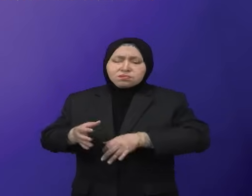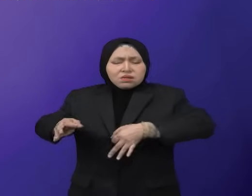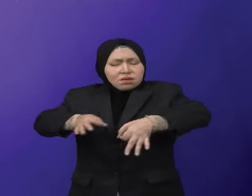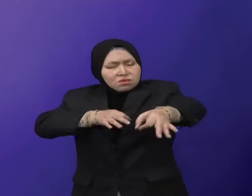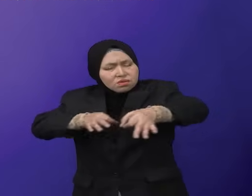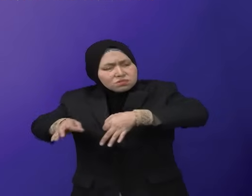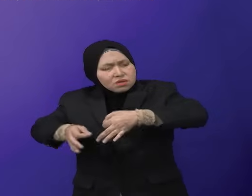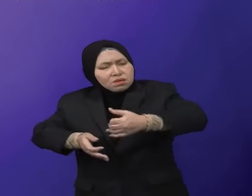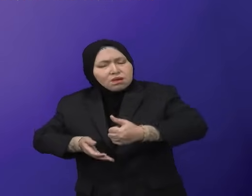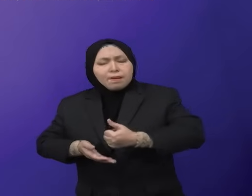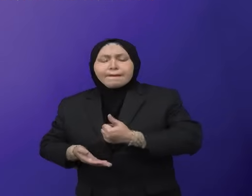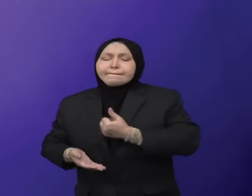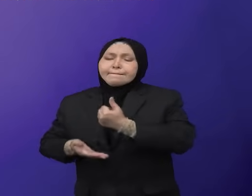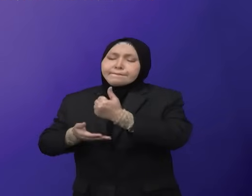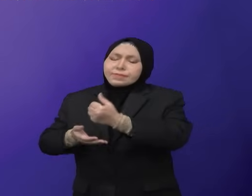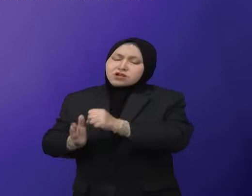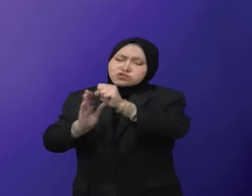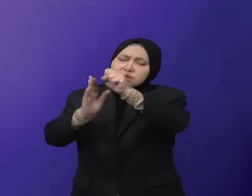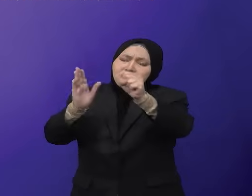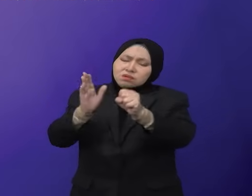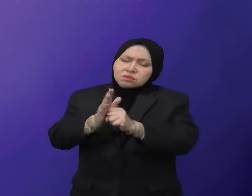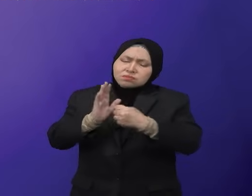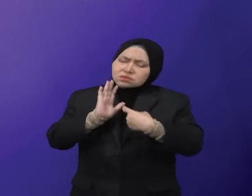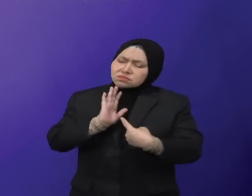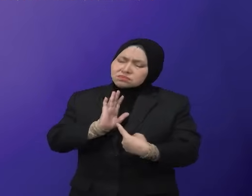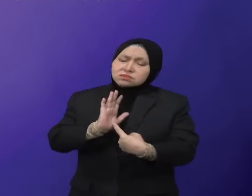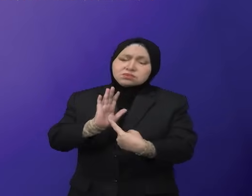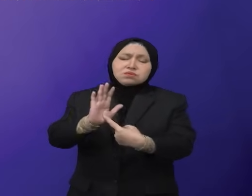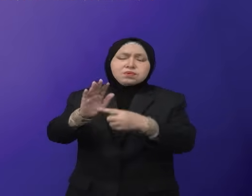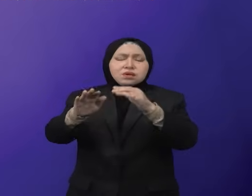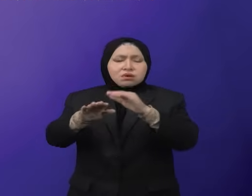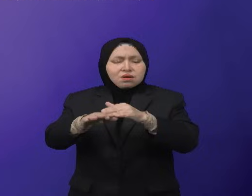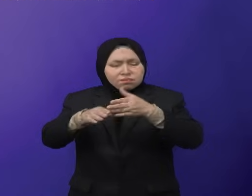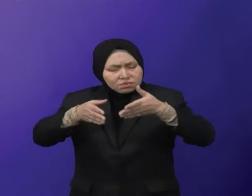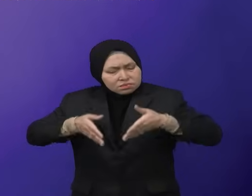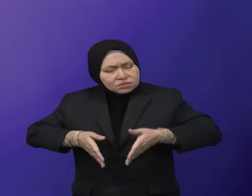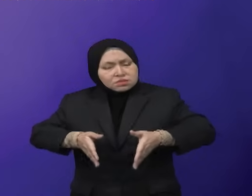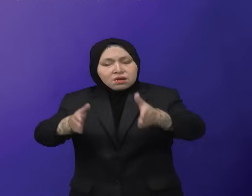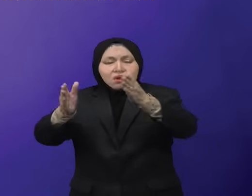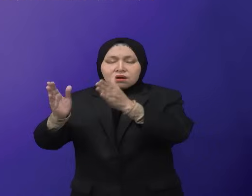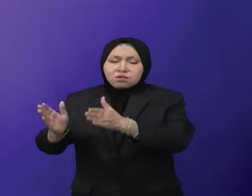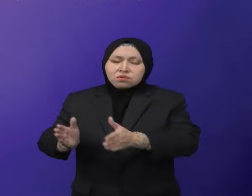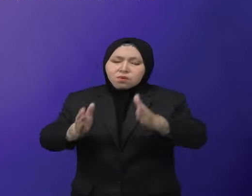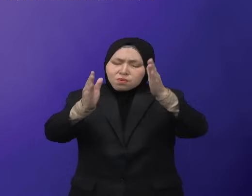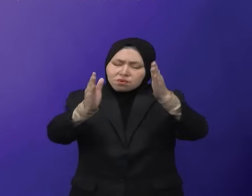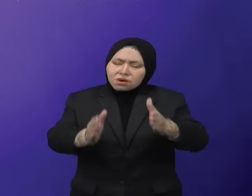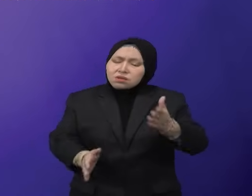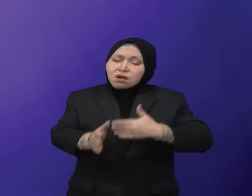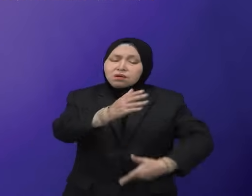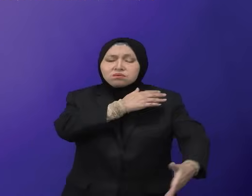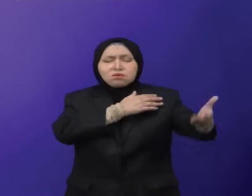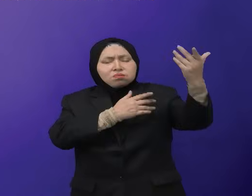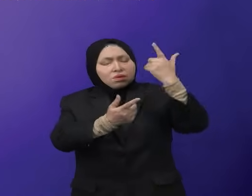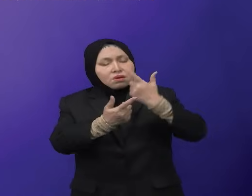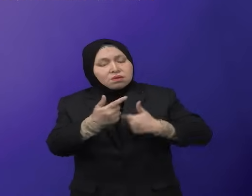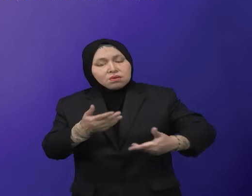ويهديكم سنن الذين من قبلكم ويتوب